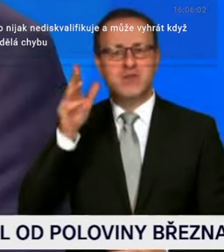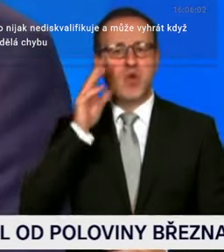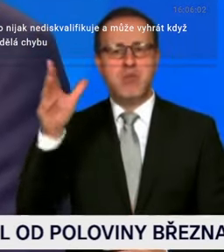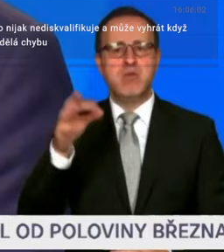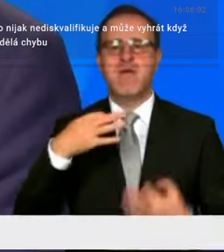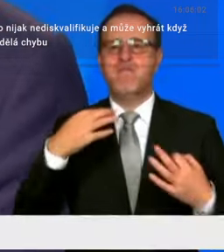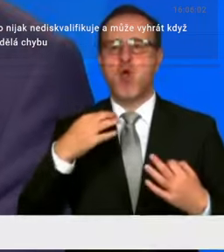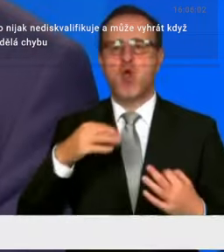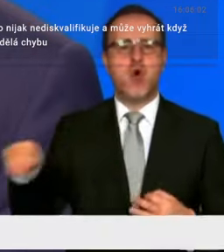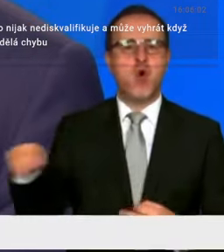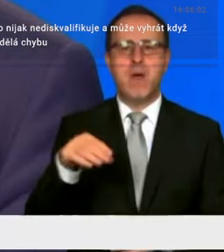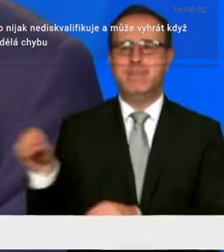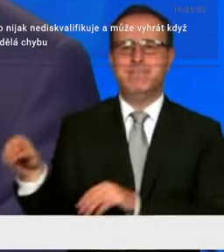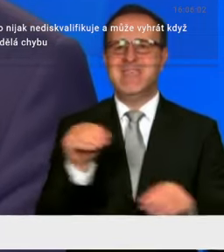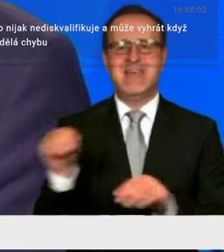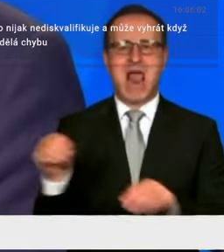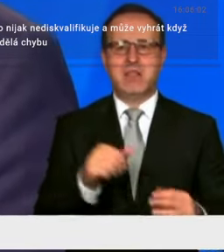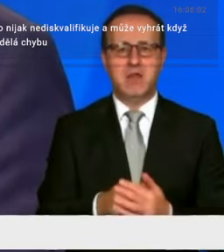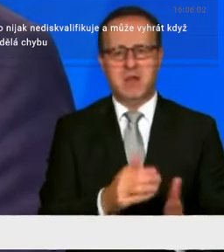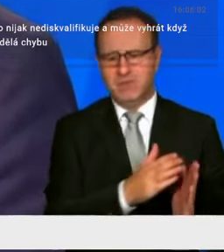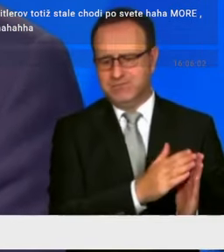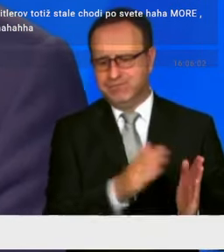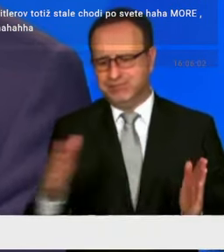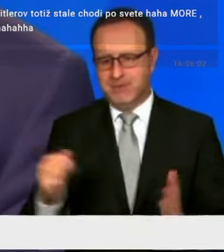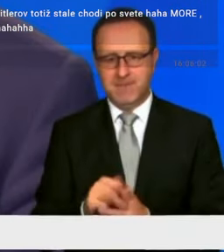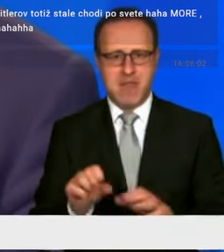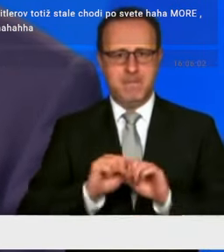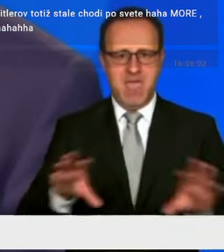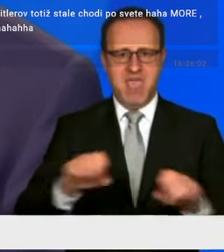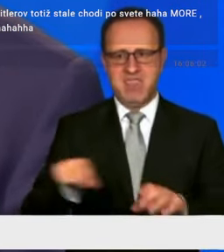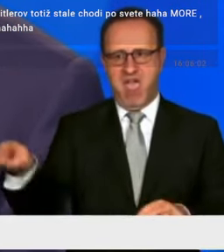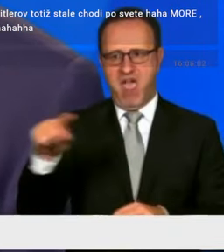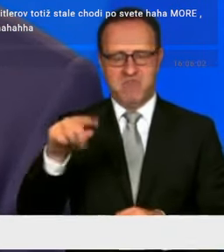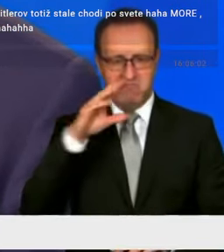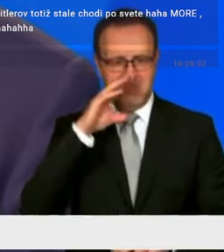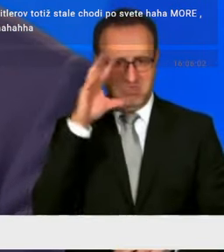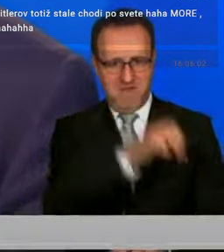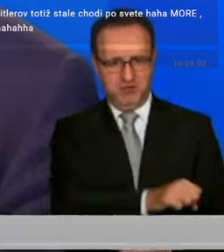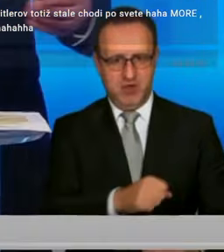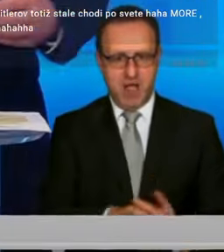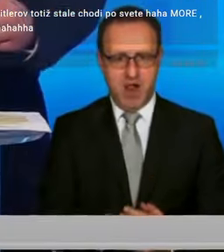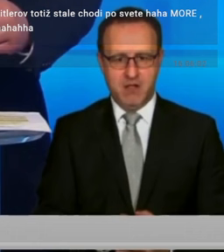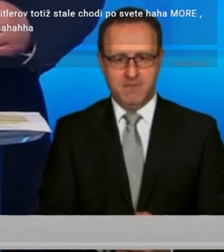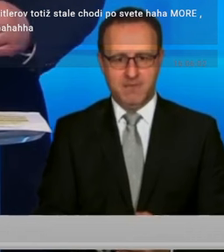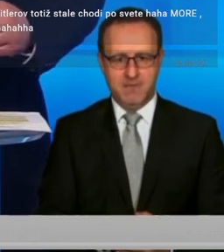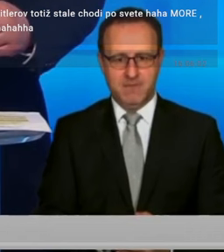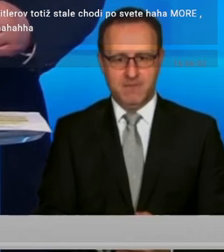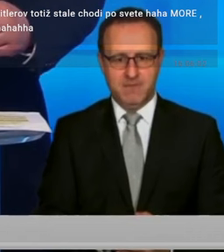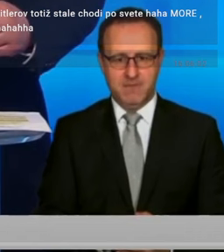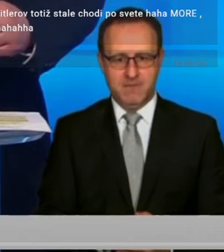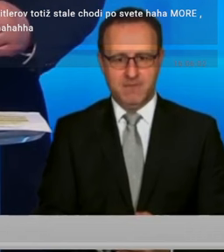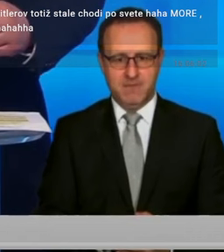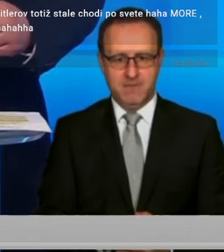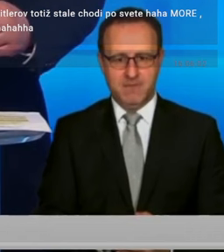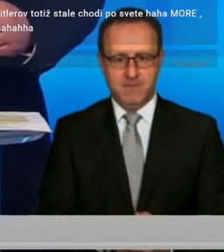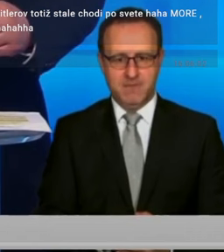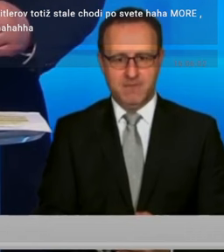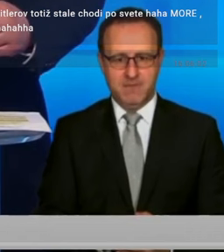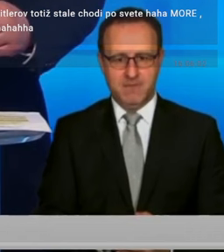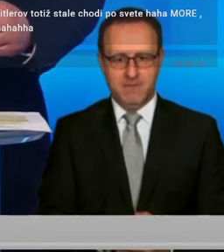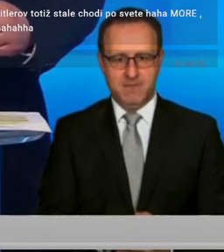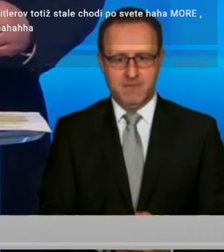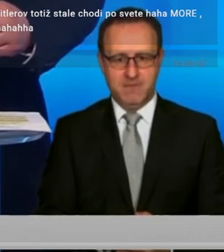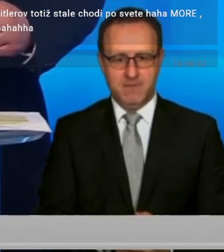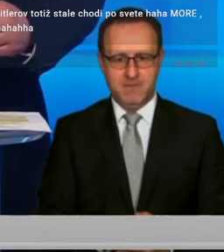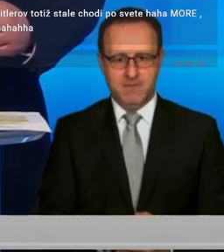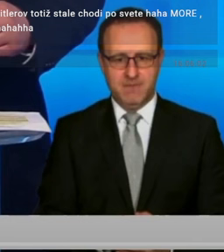by som mohol ísť R radom Takže vy Asi ste to prehliadli Ale toto všetko sa už udialo počas Asi ste prehad